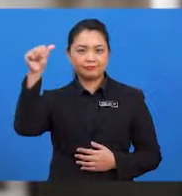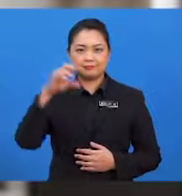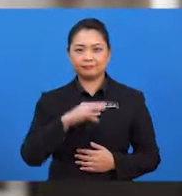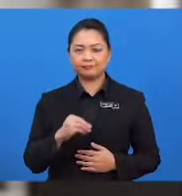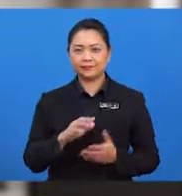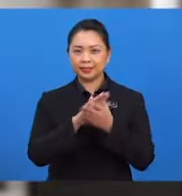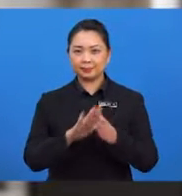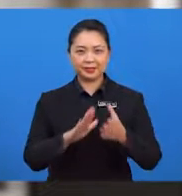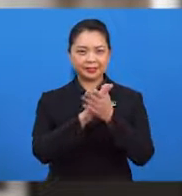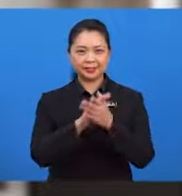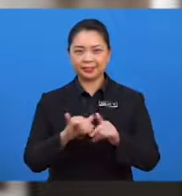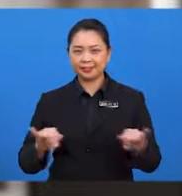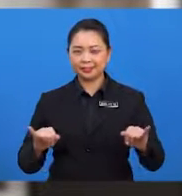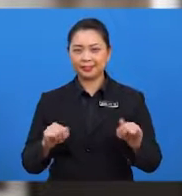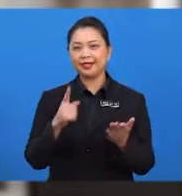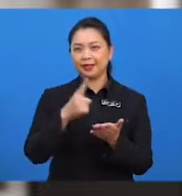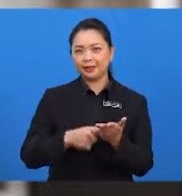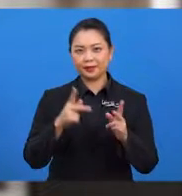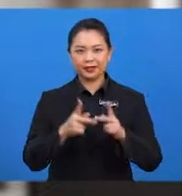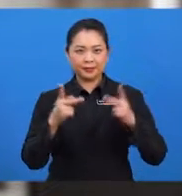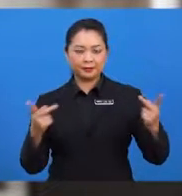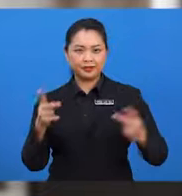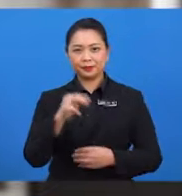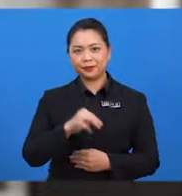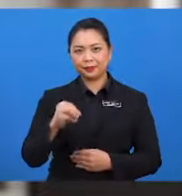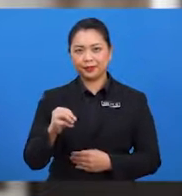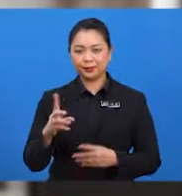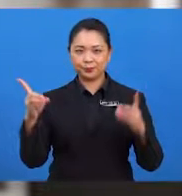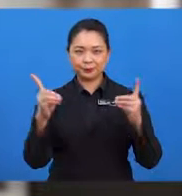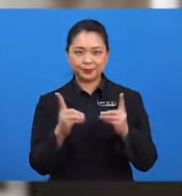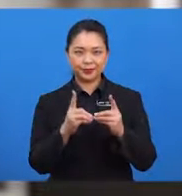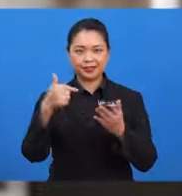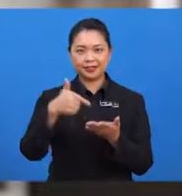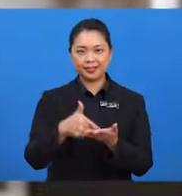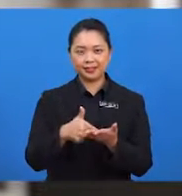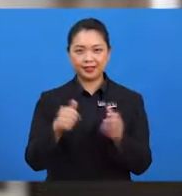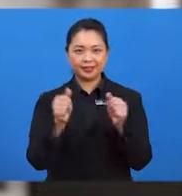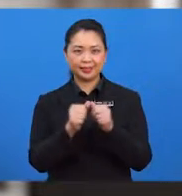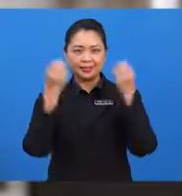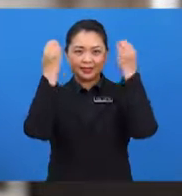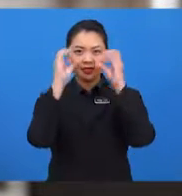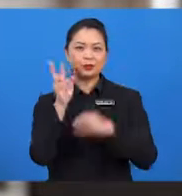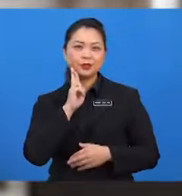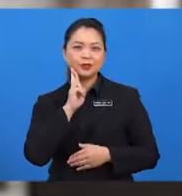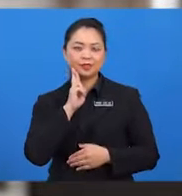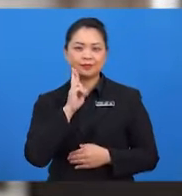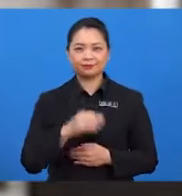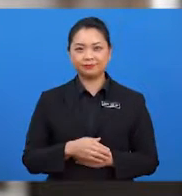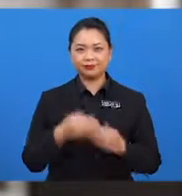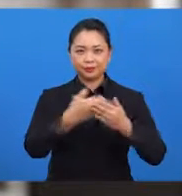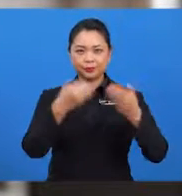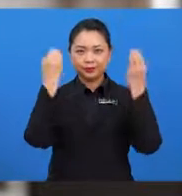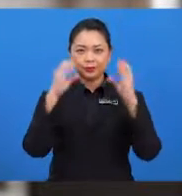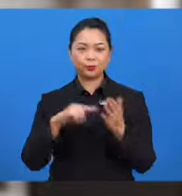Assalamualaikum dan selamat sejahtera. Apa khabar murid-murid? Bertemu kembali bersama dengan Cikgu Sila. Sebelum cikgu